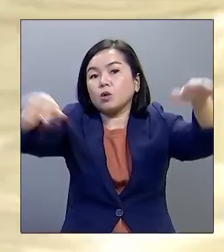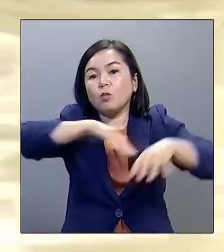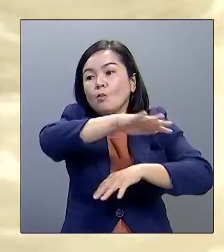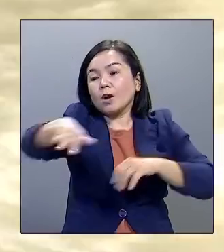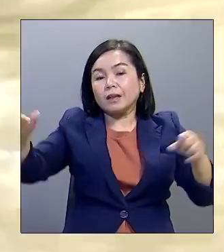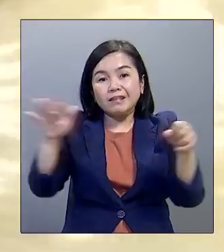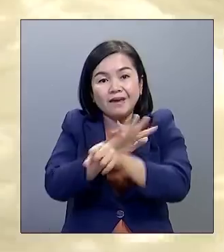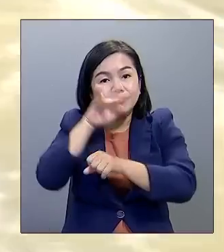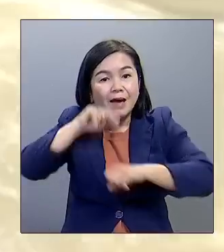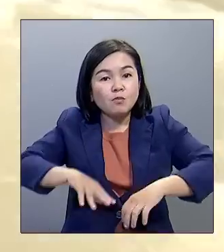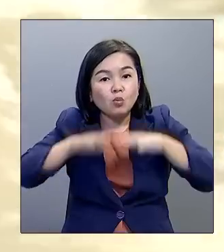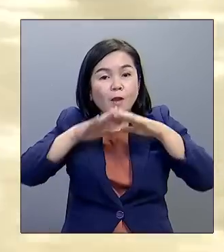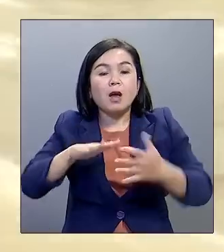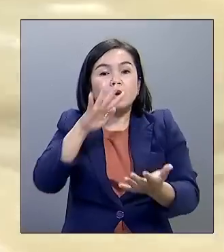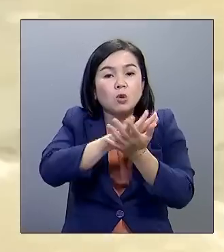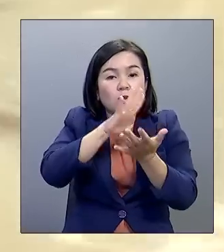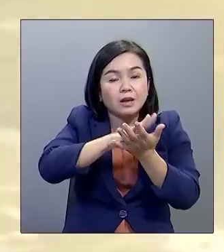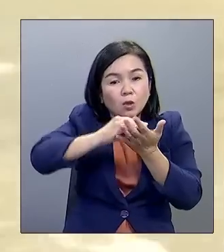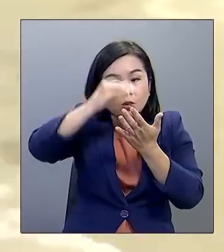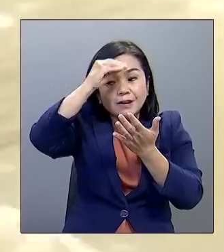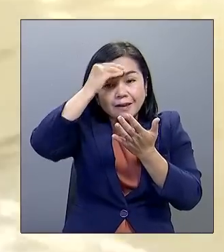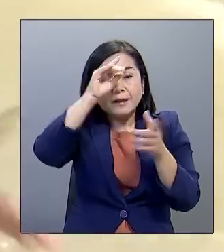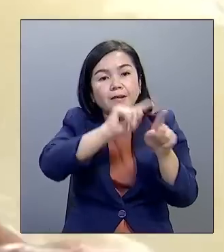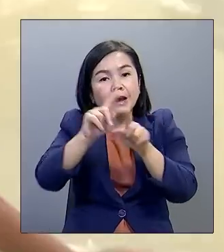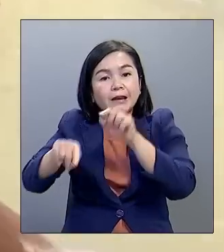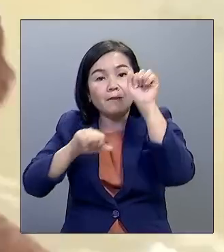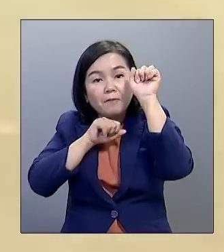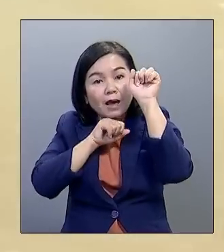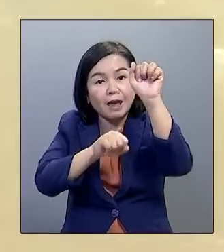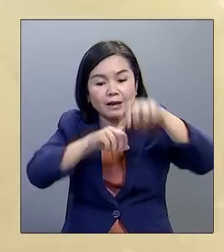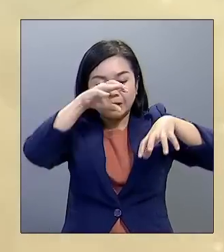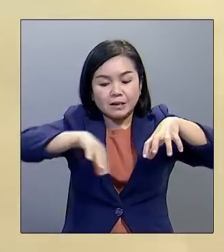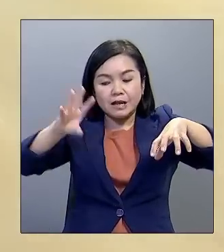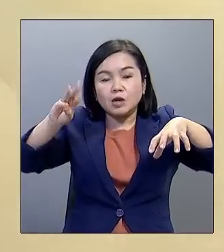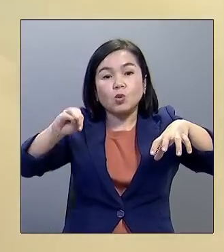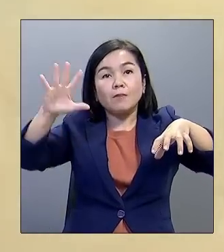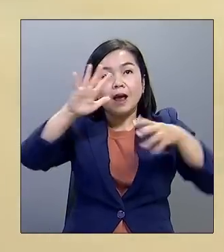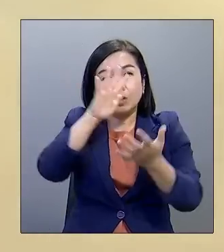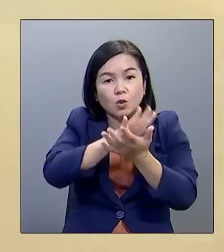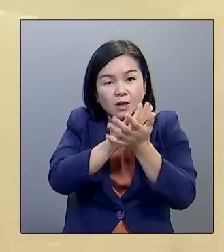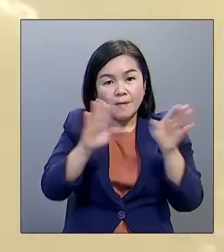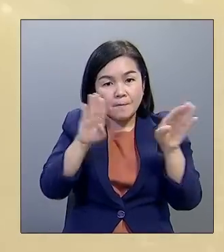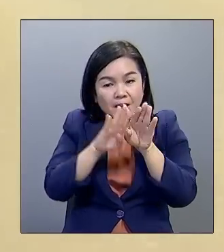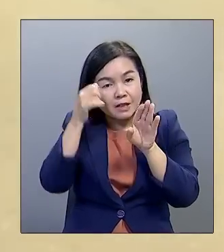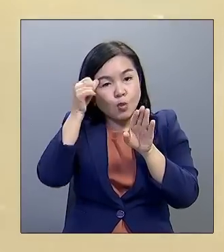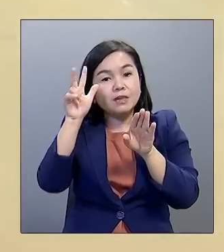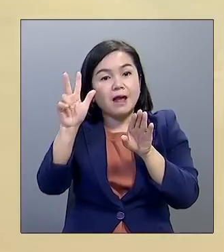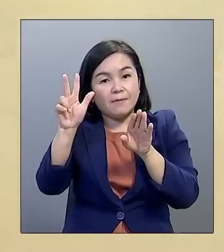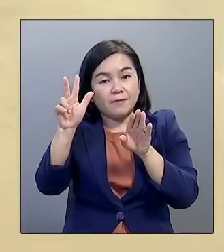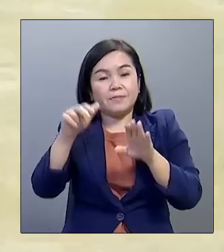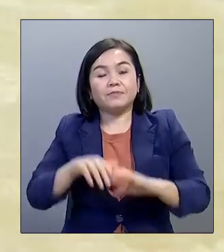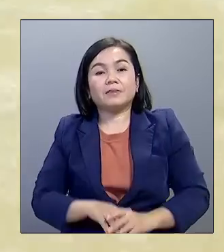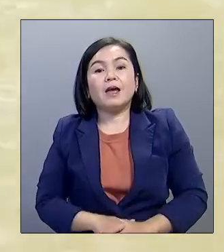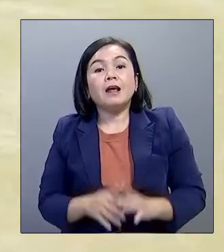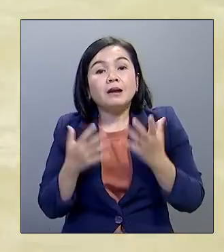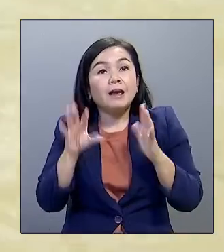ที่การศึกษาประถมศึกษานราธิวาสเขต2ได้ประกาศให้โรงเรียน65แห่งนั้นหยุดเรียนเป็นเวลา3วันค่ะ